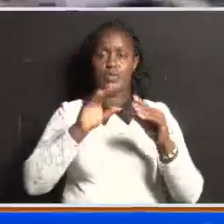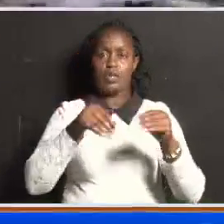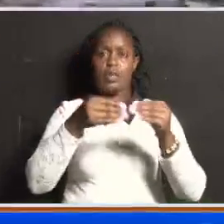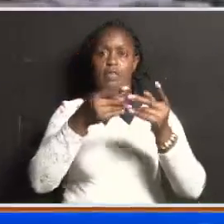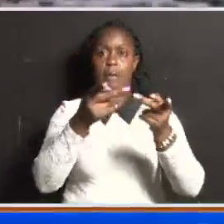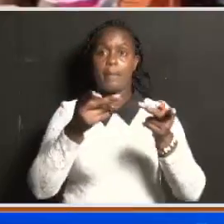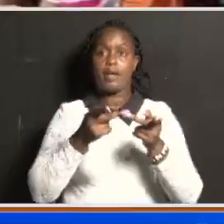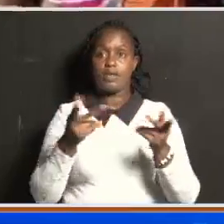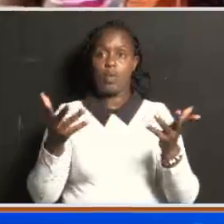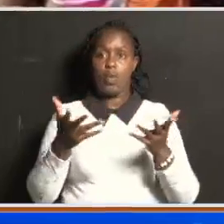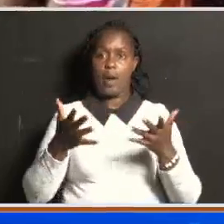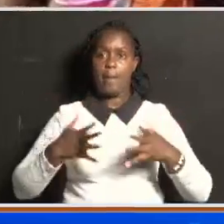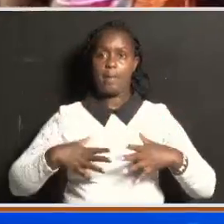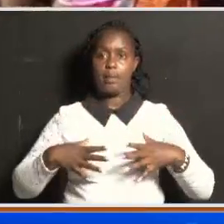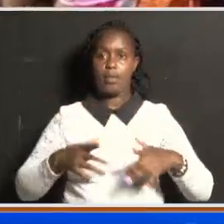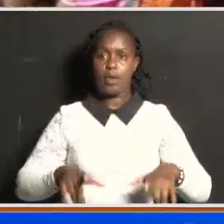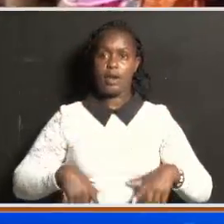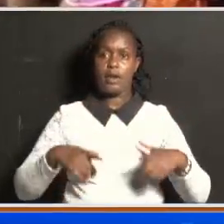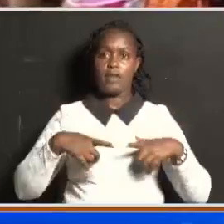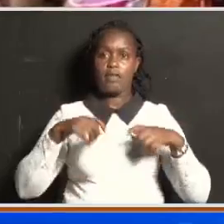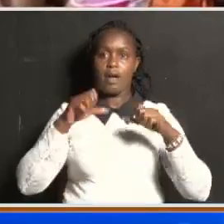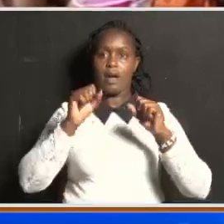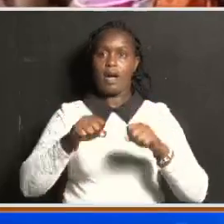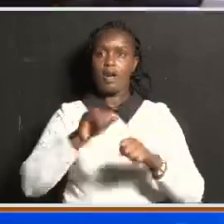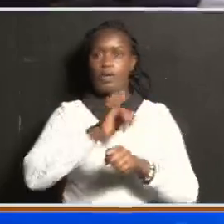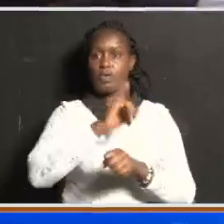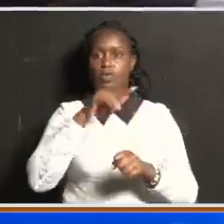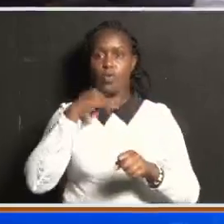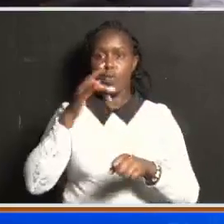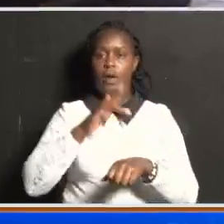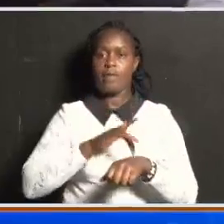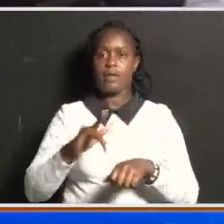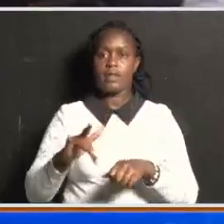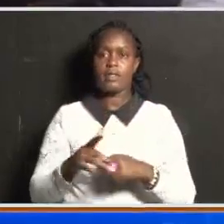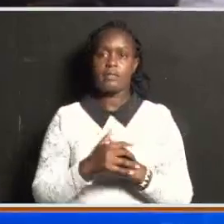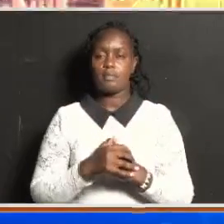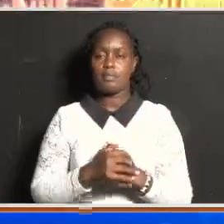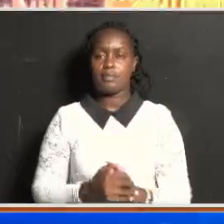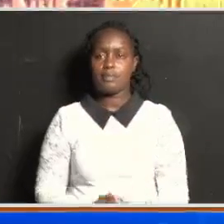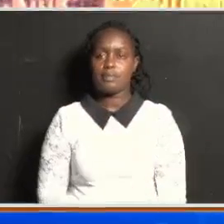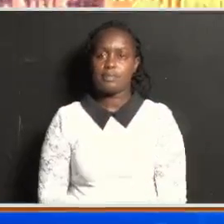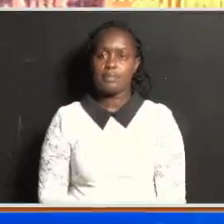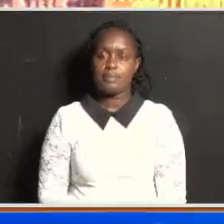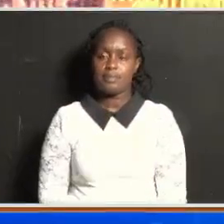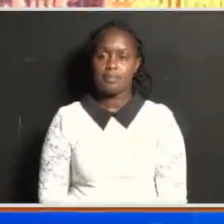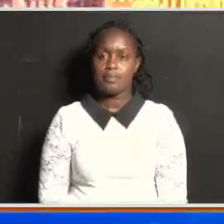wakazi wanaoathirika na mafuriko. Elizabeth Atieno, TV 47.